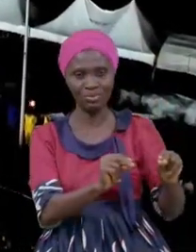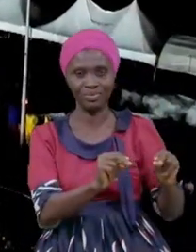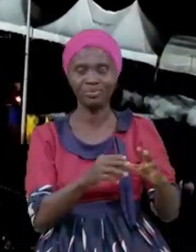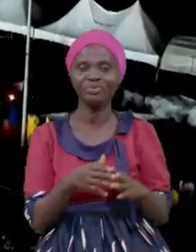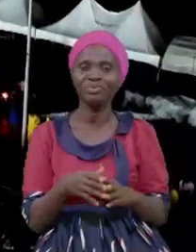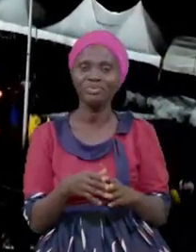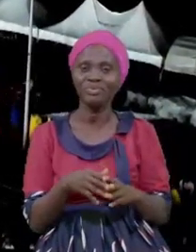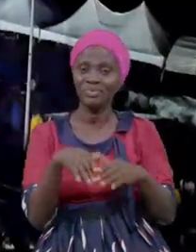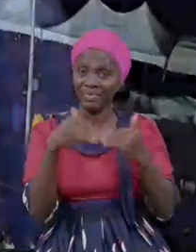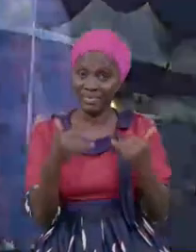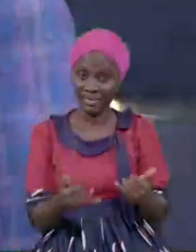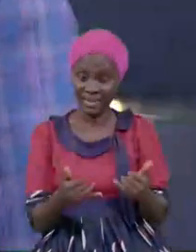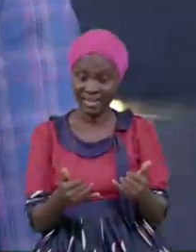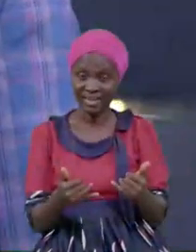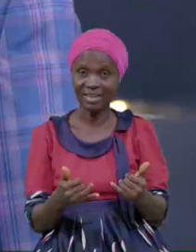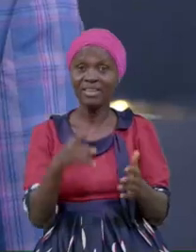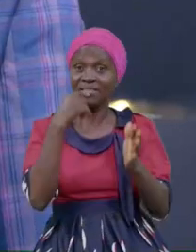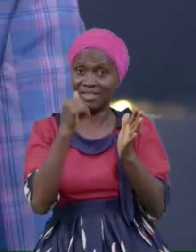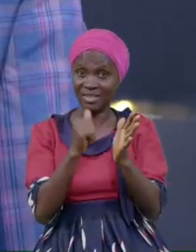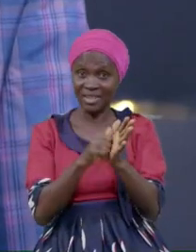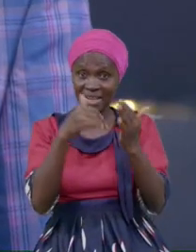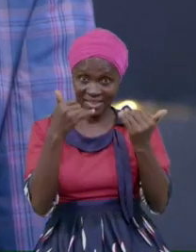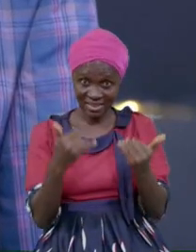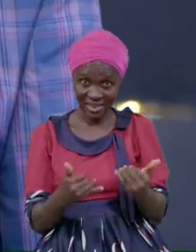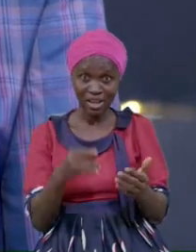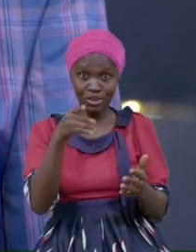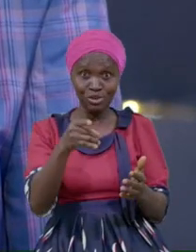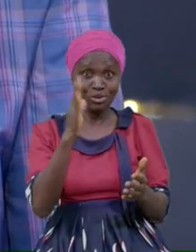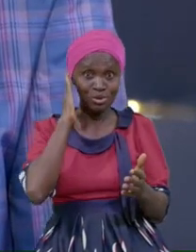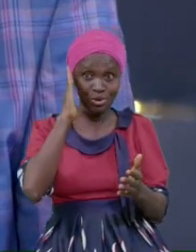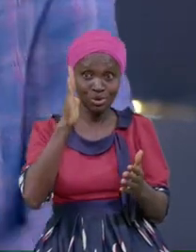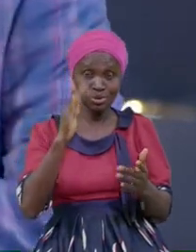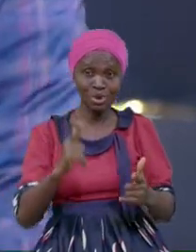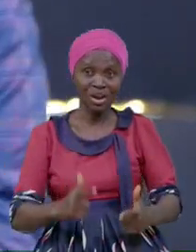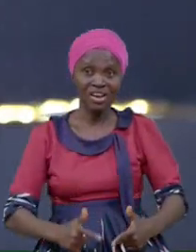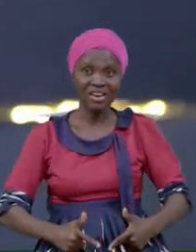Et il dit maintenant que nous devons vivre dans la sobriété.